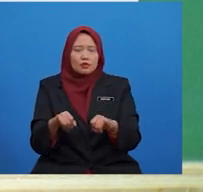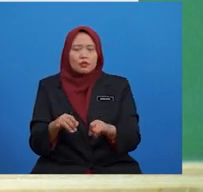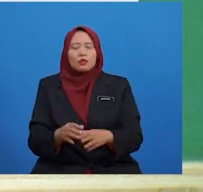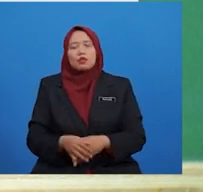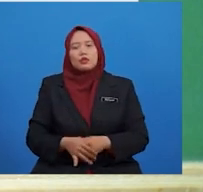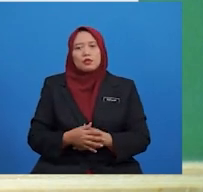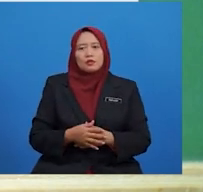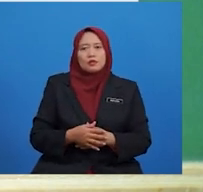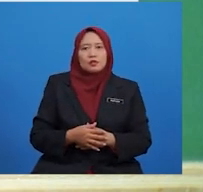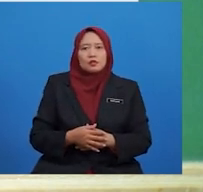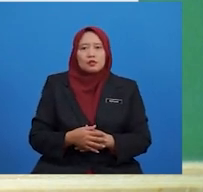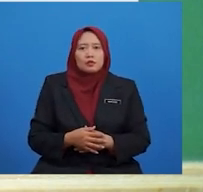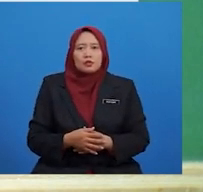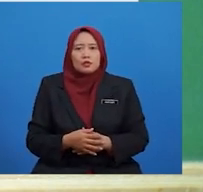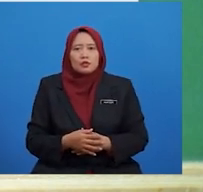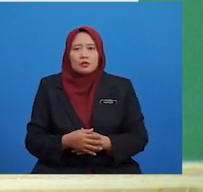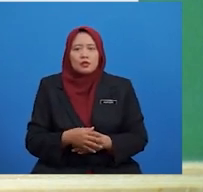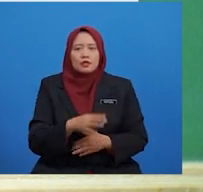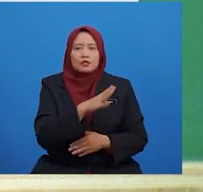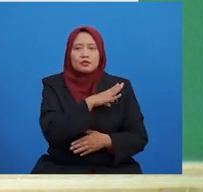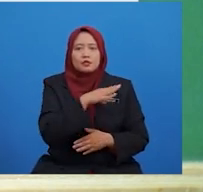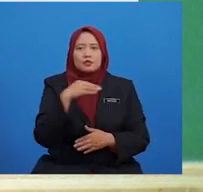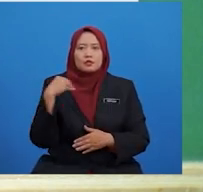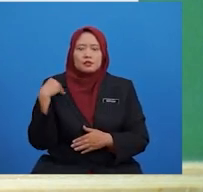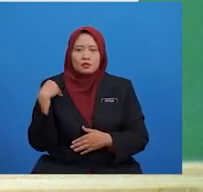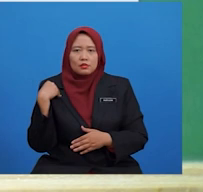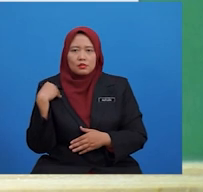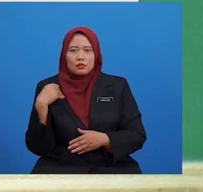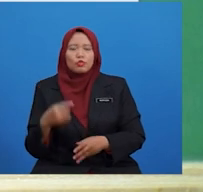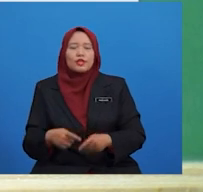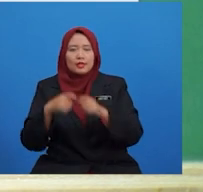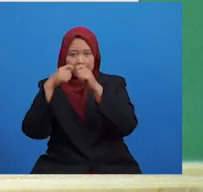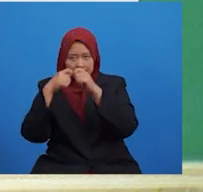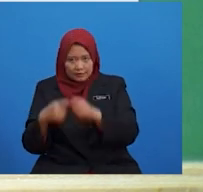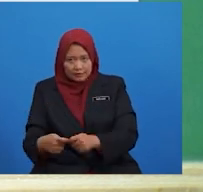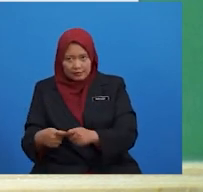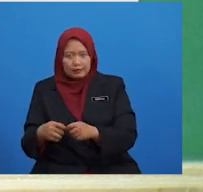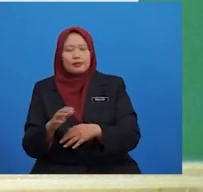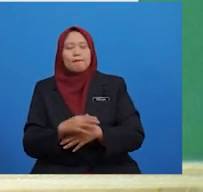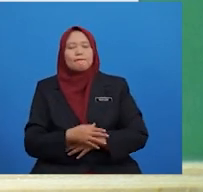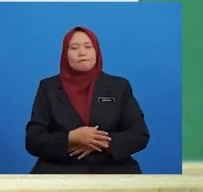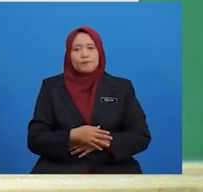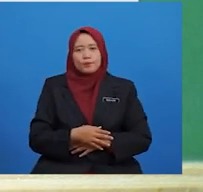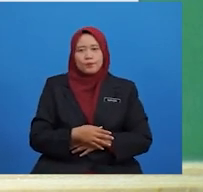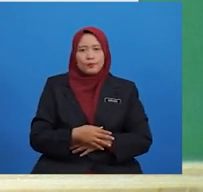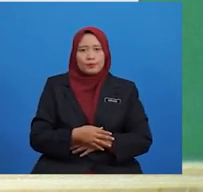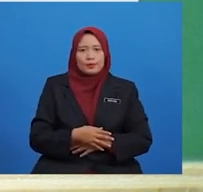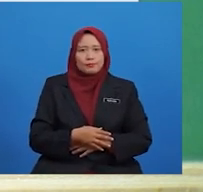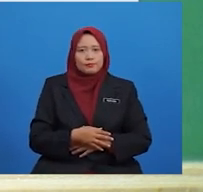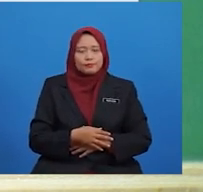terlebih dahulu. Kemudian, barulah umpukkan nilai pada pemboleh ubah